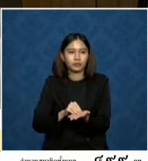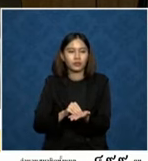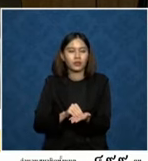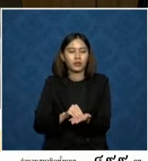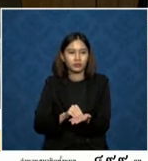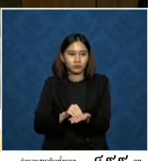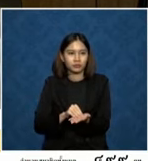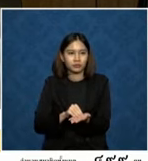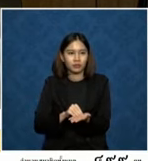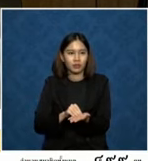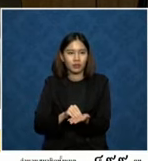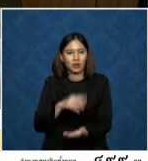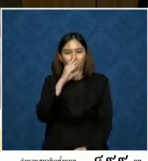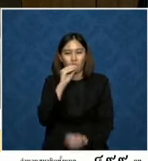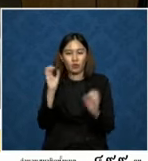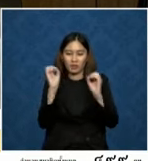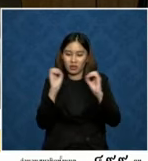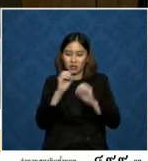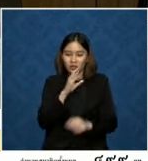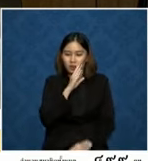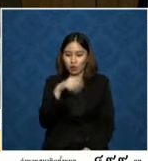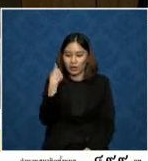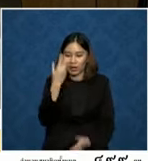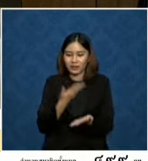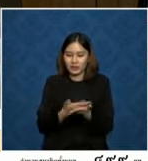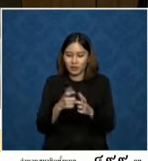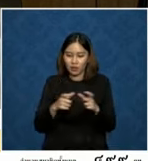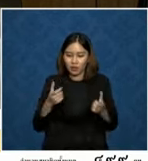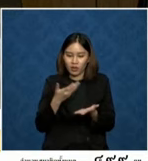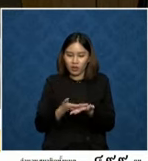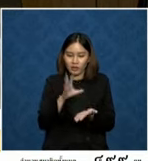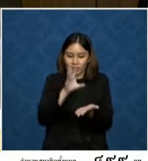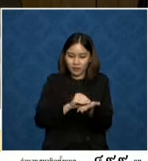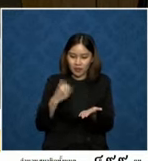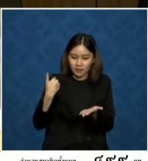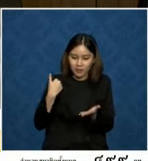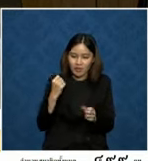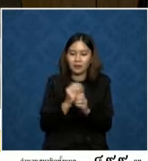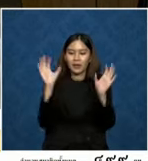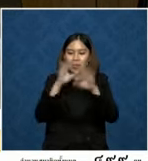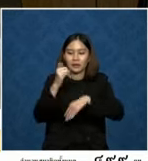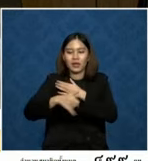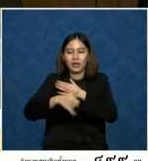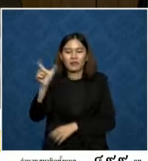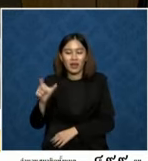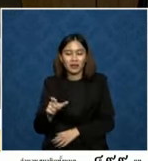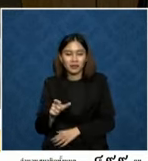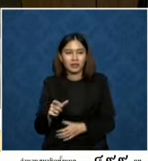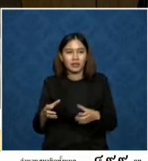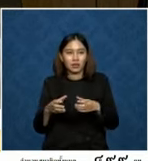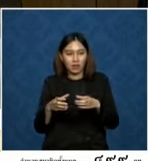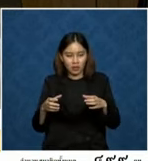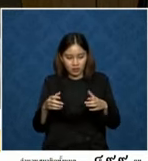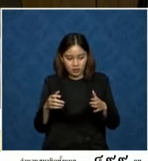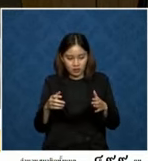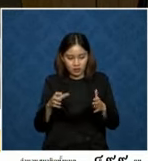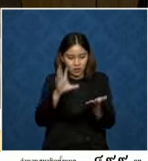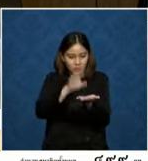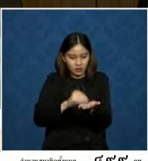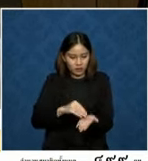นะครับเราไม่เคยพูดถึงเลยว่าถ้าเกิดคนที่ออกเช็คถ้าเรามีข้อมูลเช็คแล้วนะถ้าลองทำแบบฝรั่งเศสนะครับแล้วข้อมูลเครดิตจะต้องบันทึกไว้คนเนี้ย